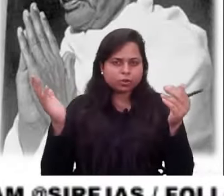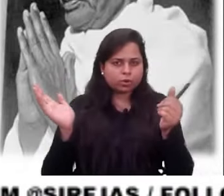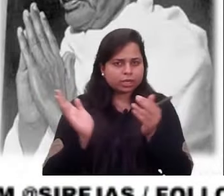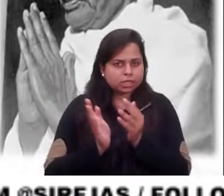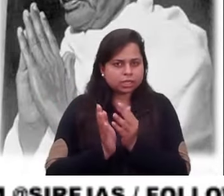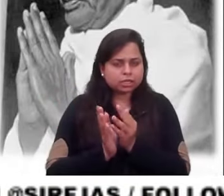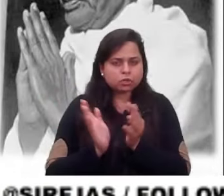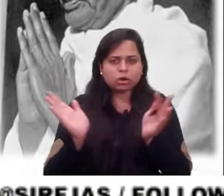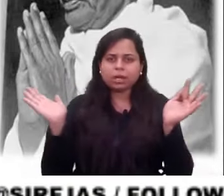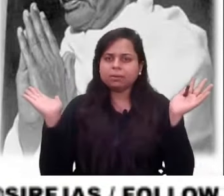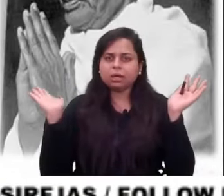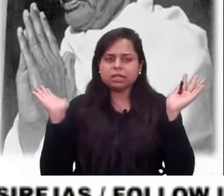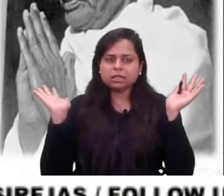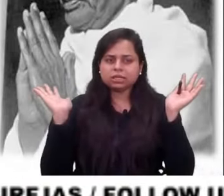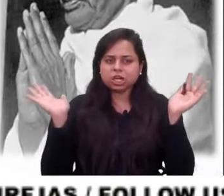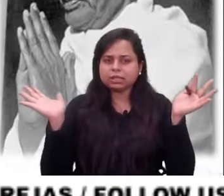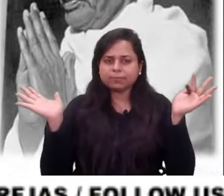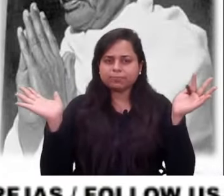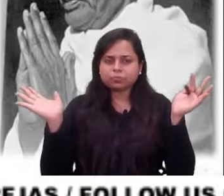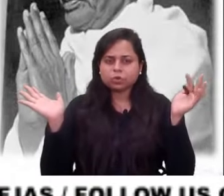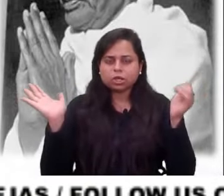खड़े हो गए